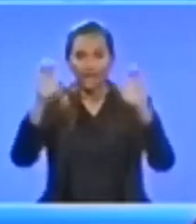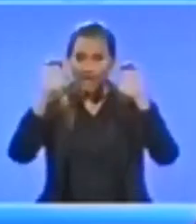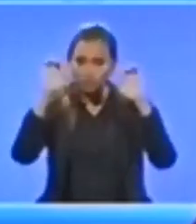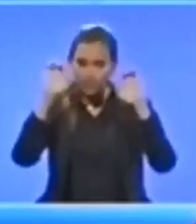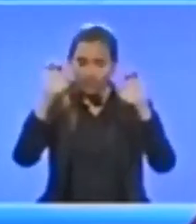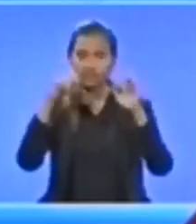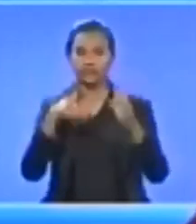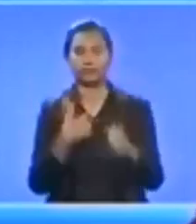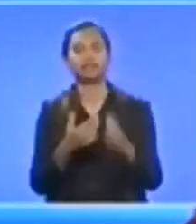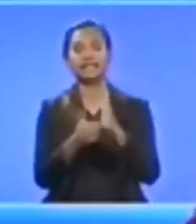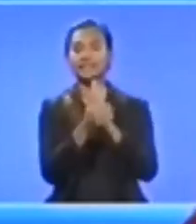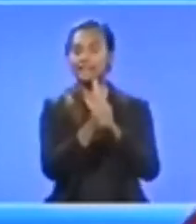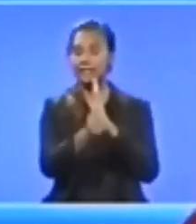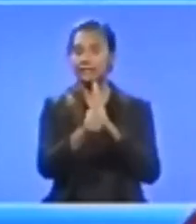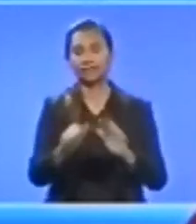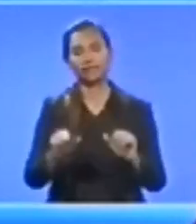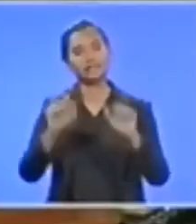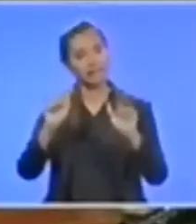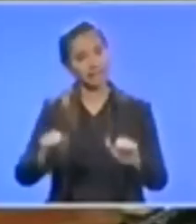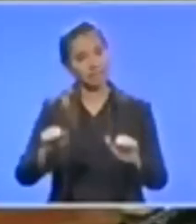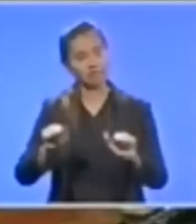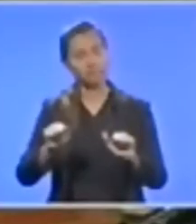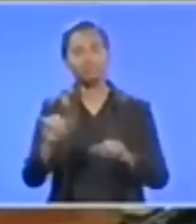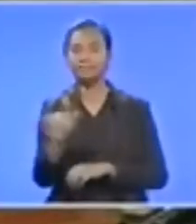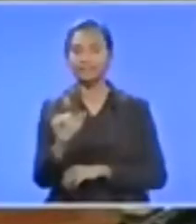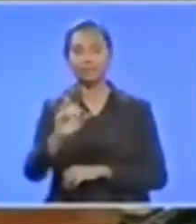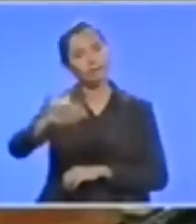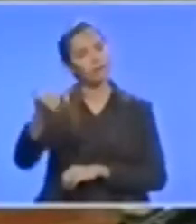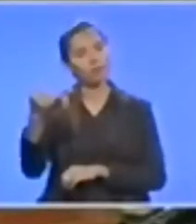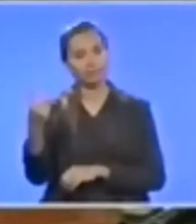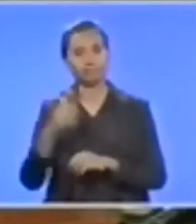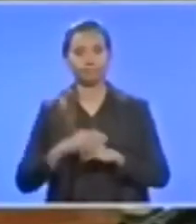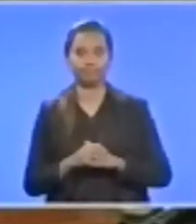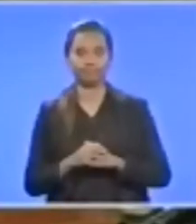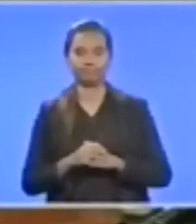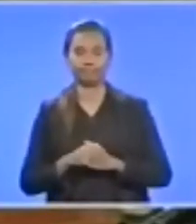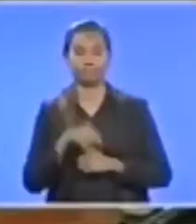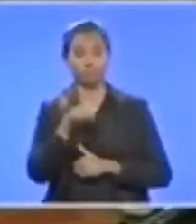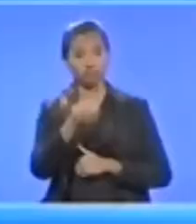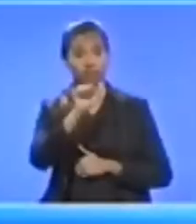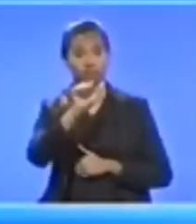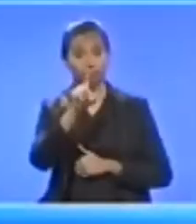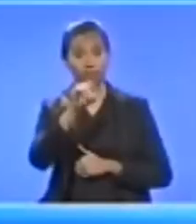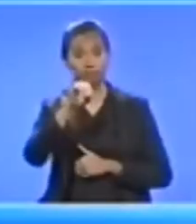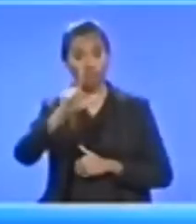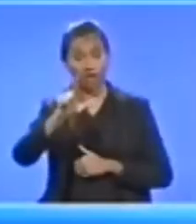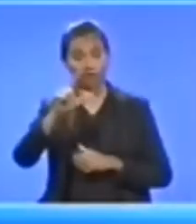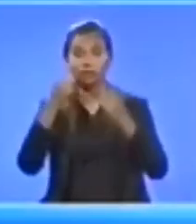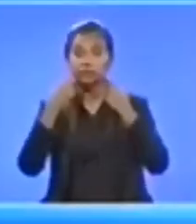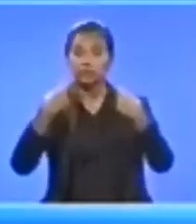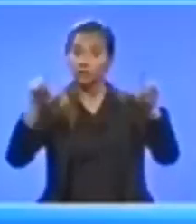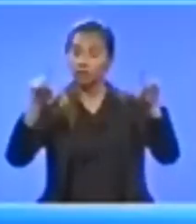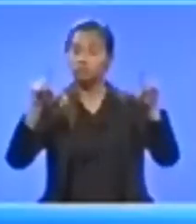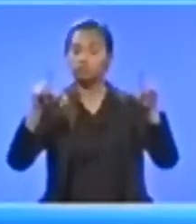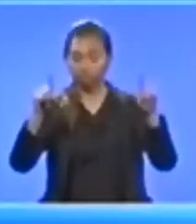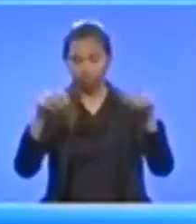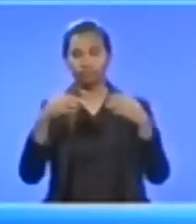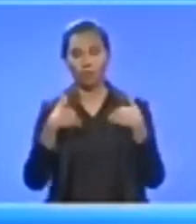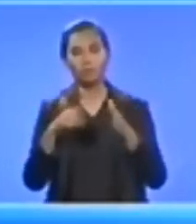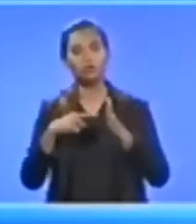sebagaimana orang lain. Kejayaan Adil juga menunjukkan betapa anak-anak Melayu